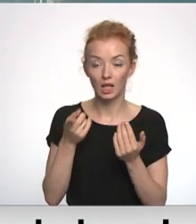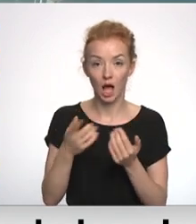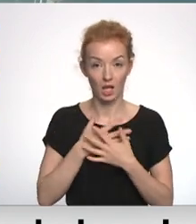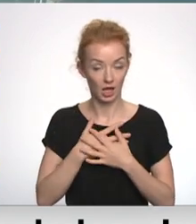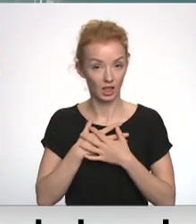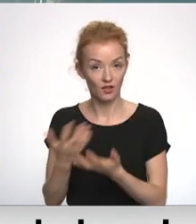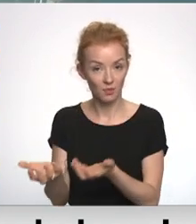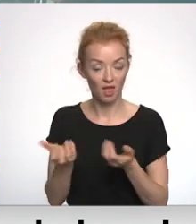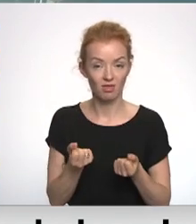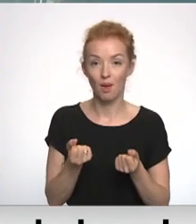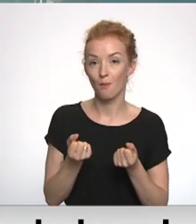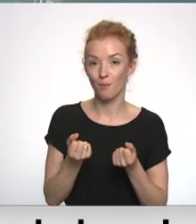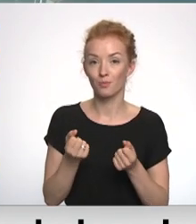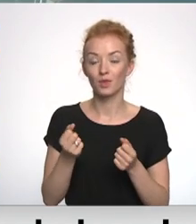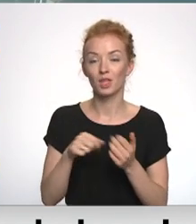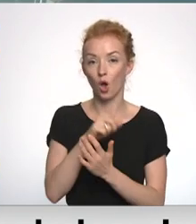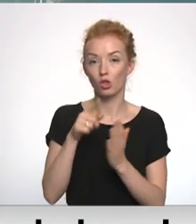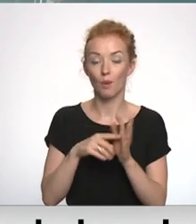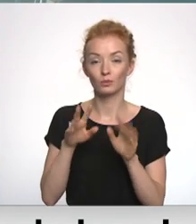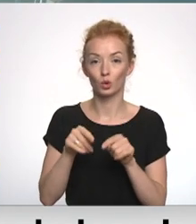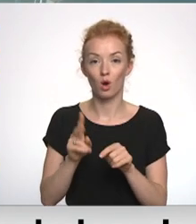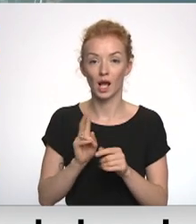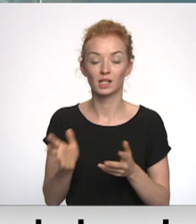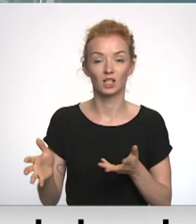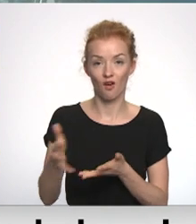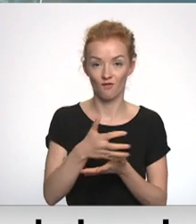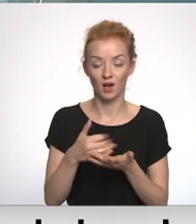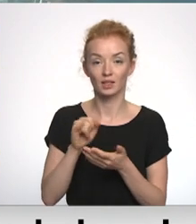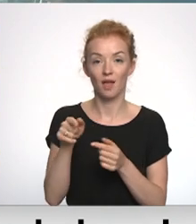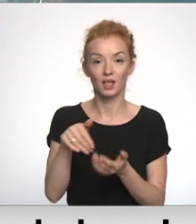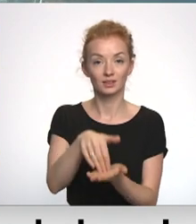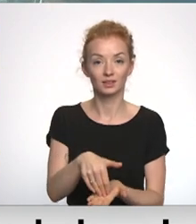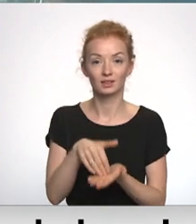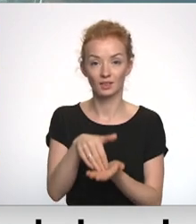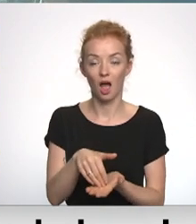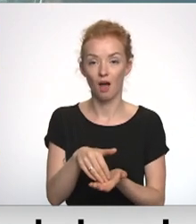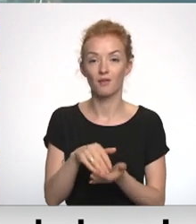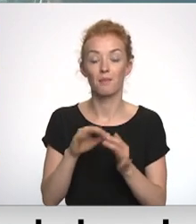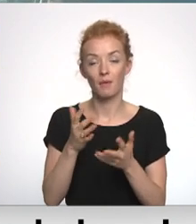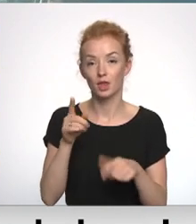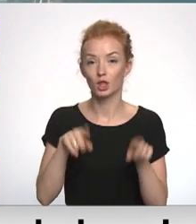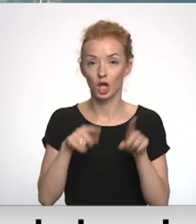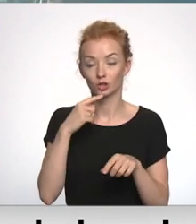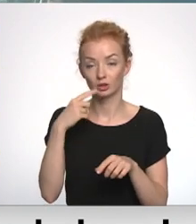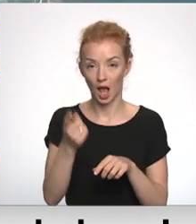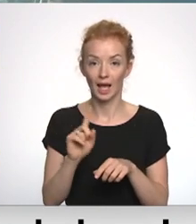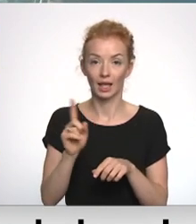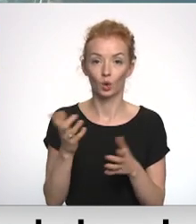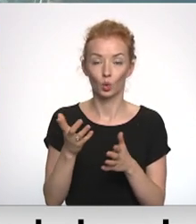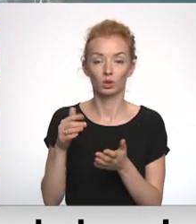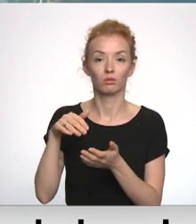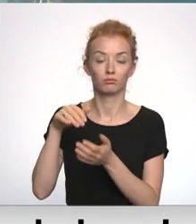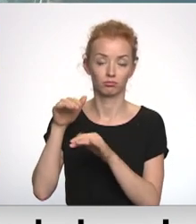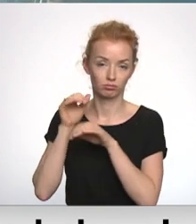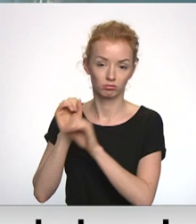pieņem jautājums par savākto. Mums nebūtu bažu, ja tas stāvētu pie... Atsevišķi gan saka, viņiem ir kur glabāt, viņi negrib, ka viņiem brauc